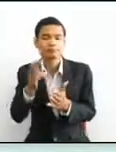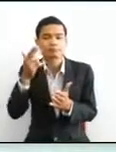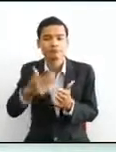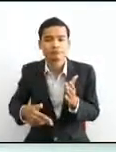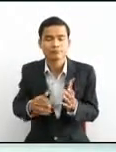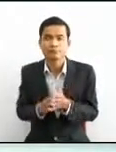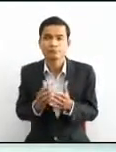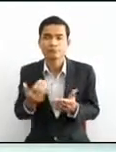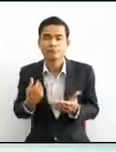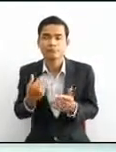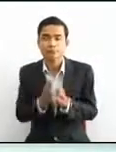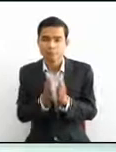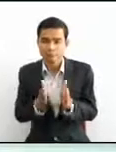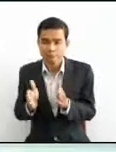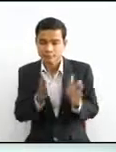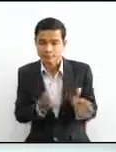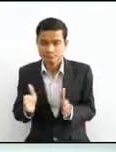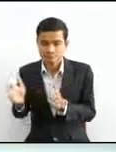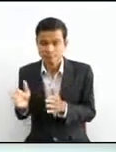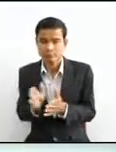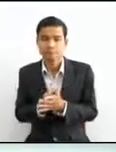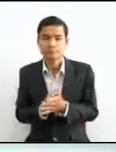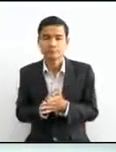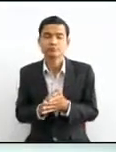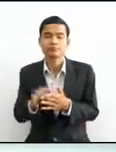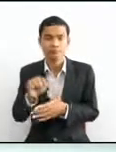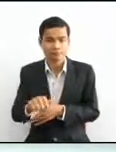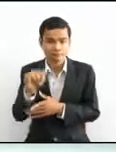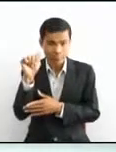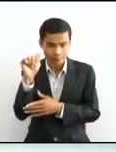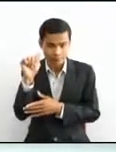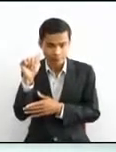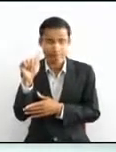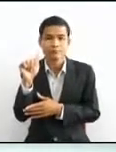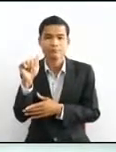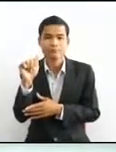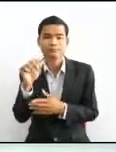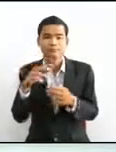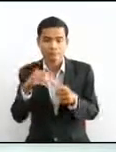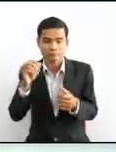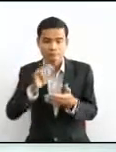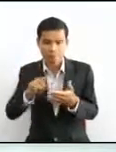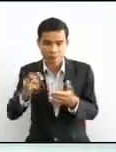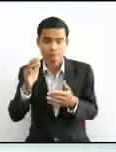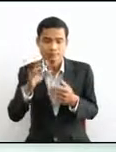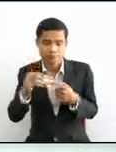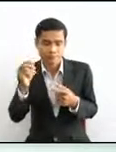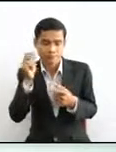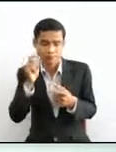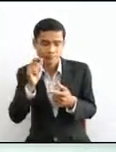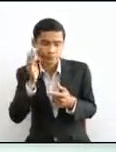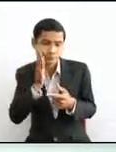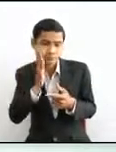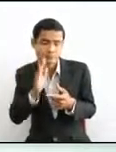ta, con tặng ọc ní. Triêm. Triêm cả đá chân nguồn. Chá, phớt đầy xó. Xíu phớ.